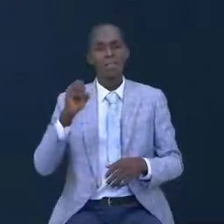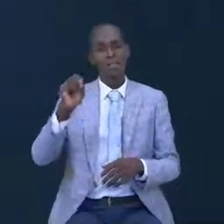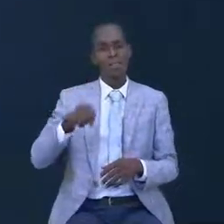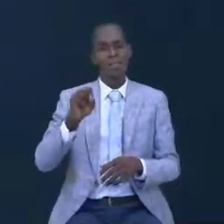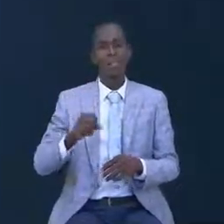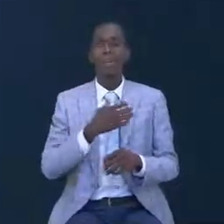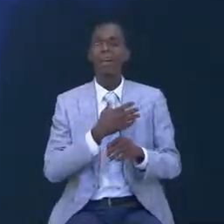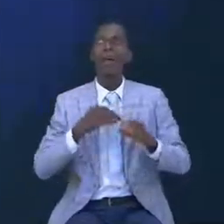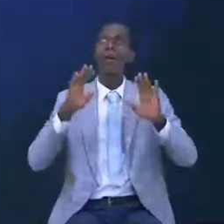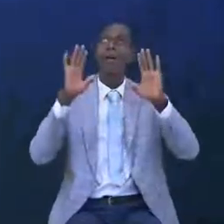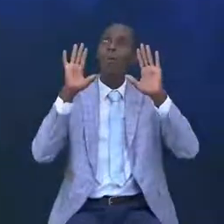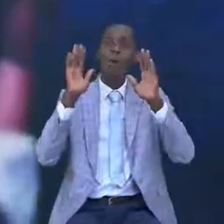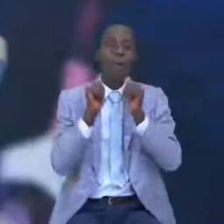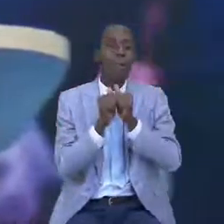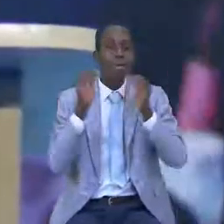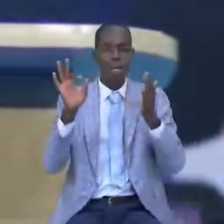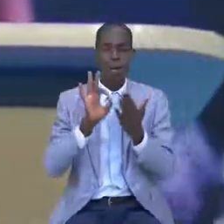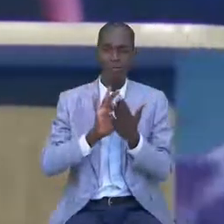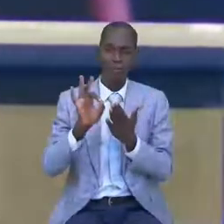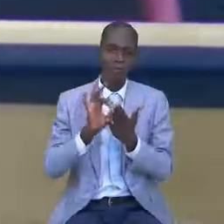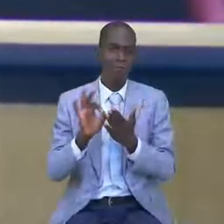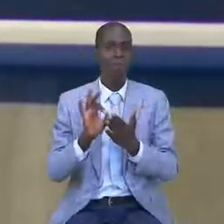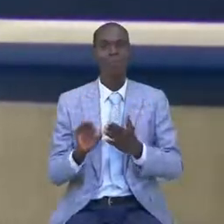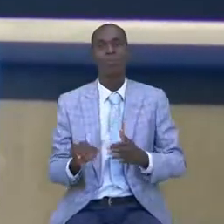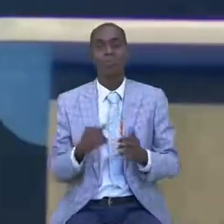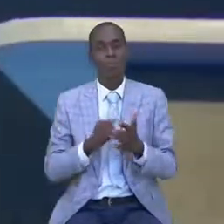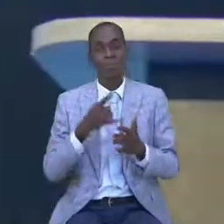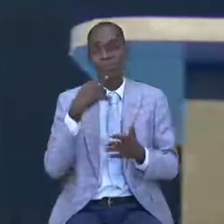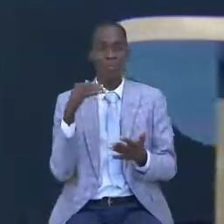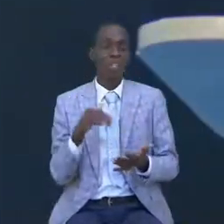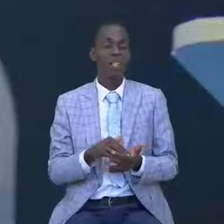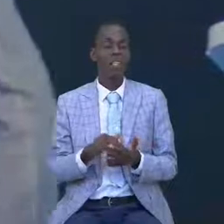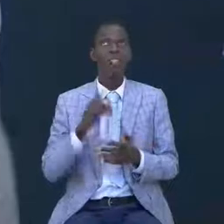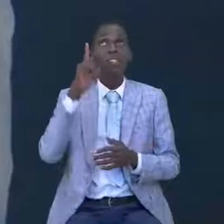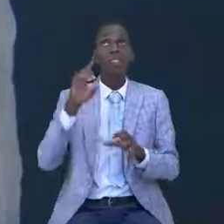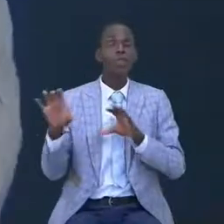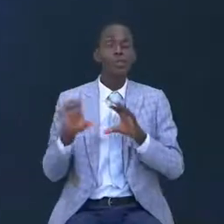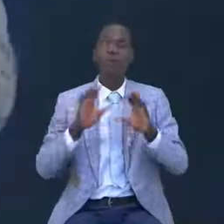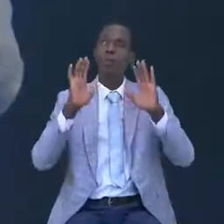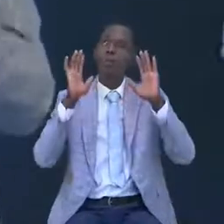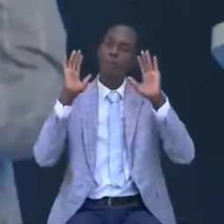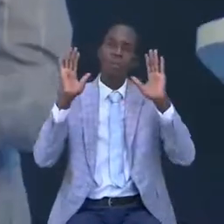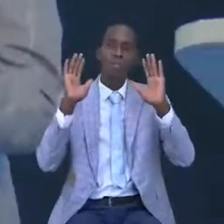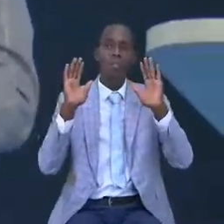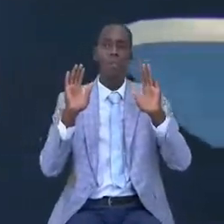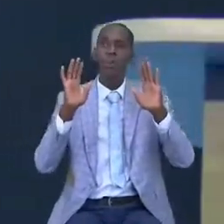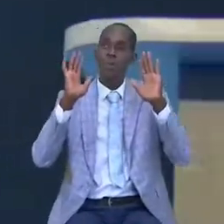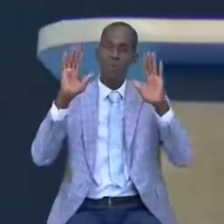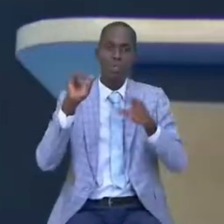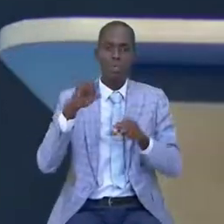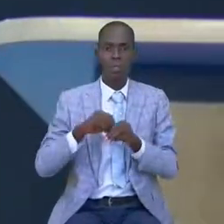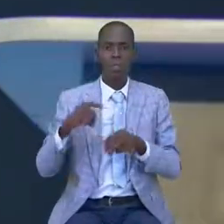choses grandes et insondables, des merveilles sans nombre. Il nous dit